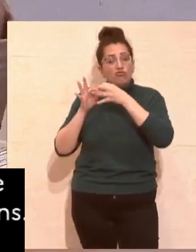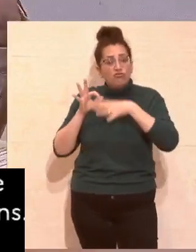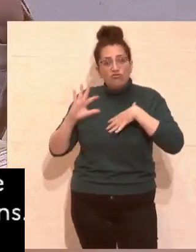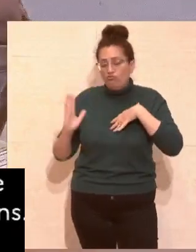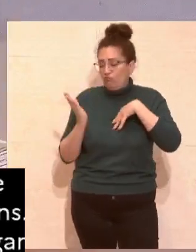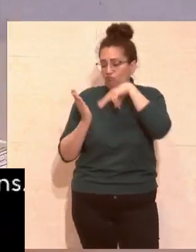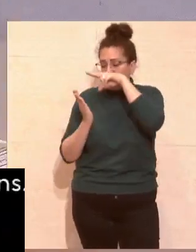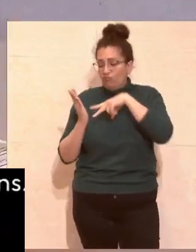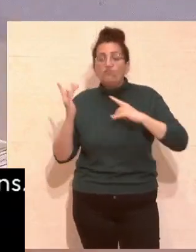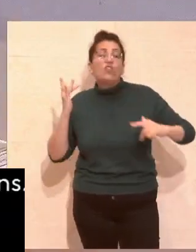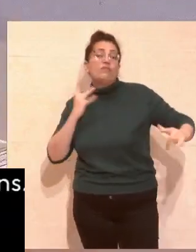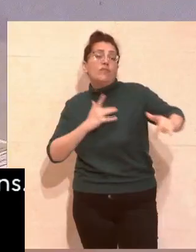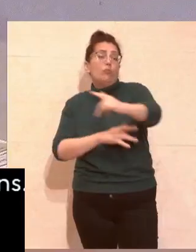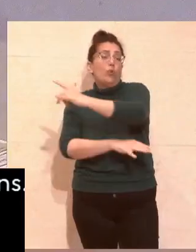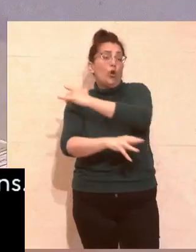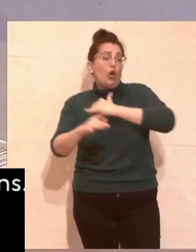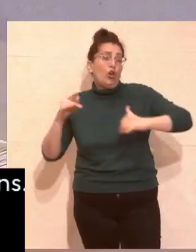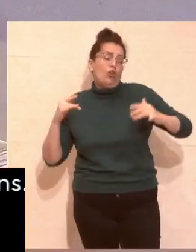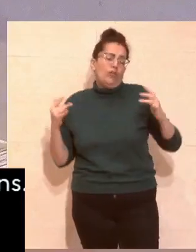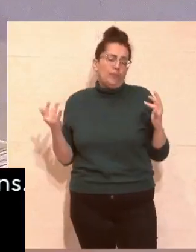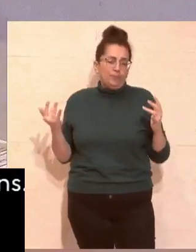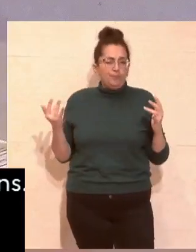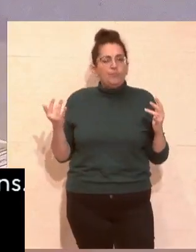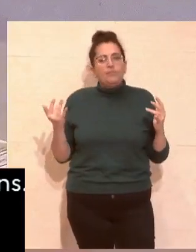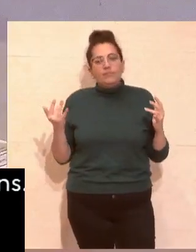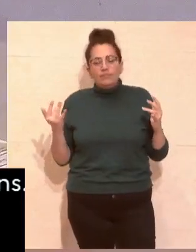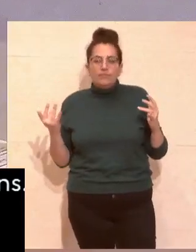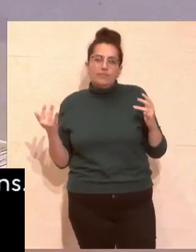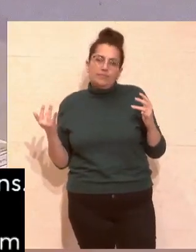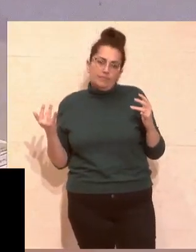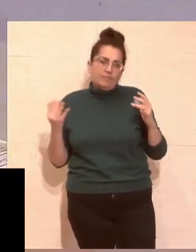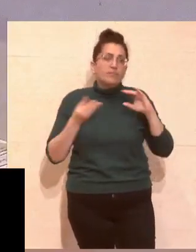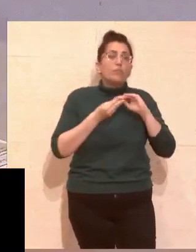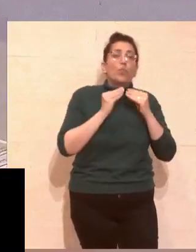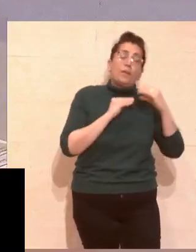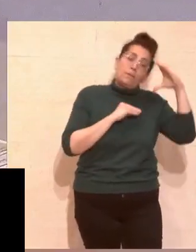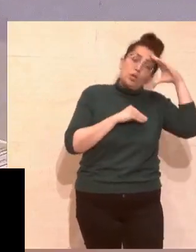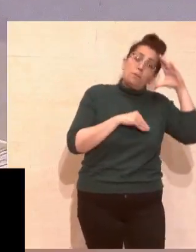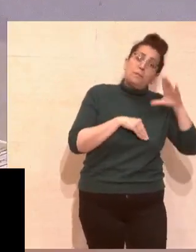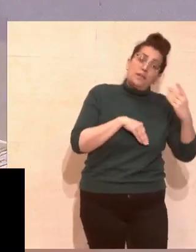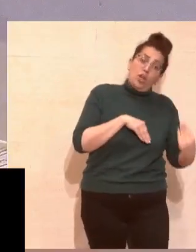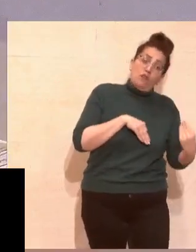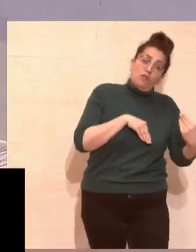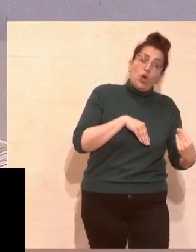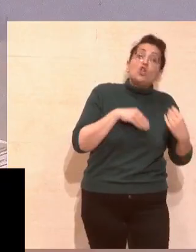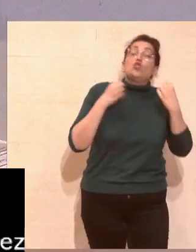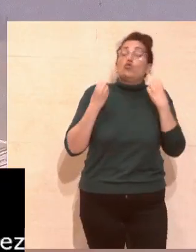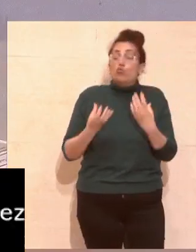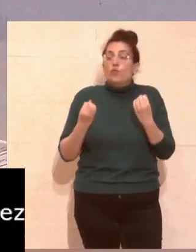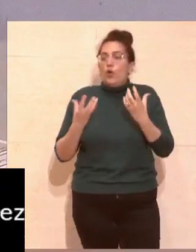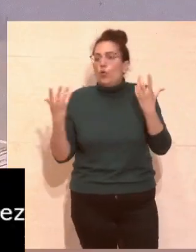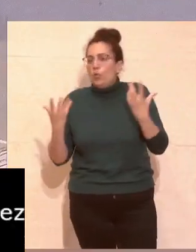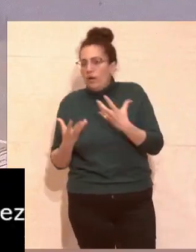facteurs environnementaux, ce qui est le plus associé avec un problème de sommeil chez l'enfant, il faut regarder qu'est-ce